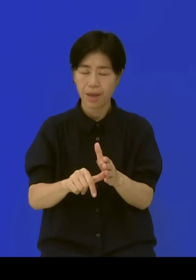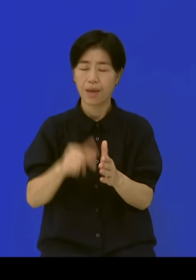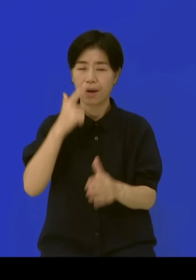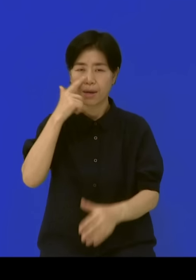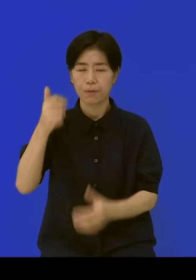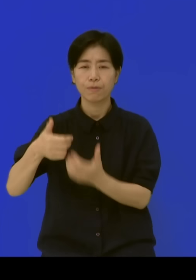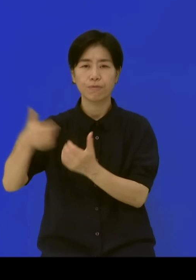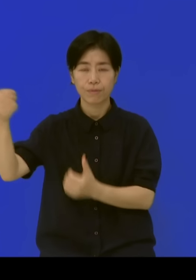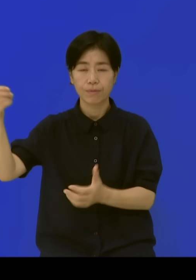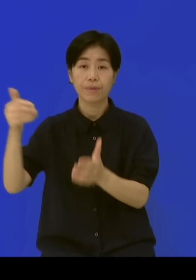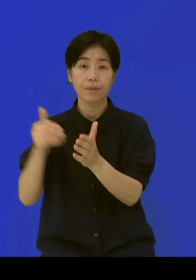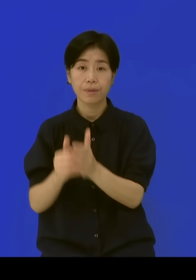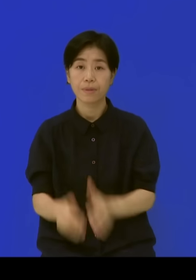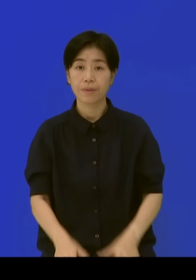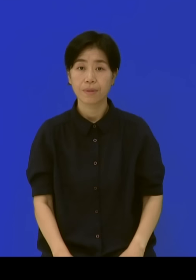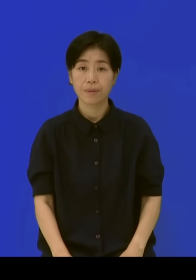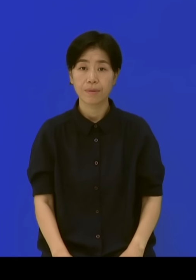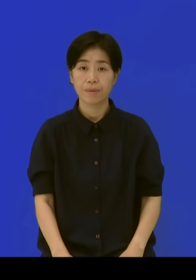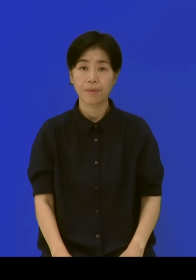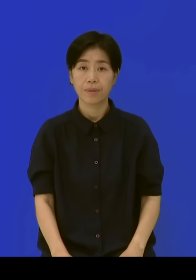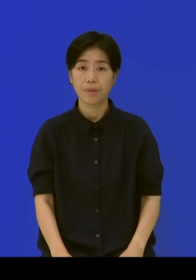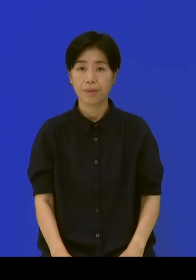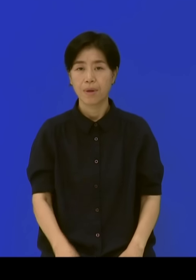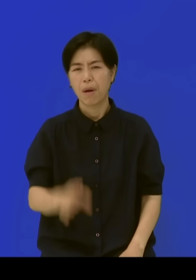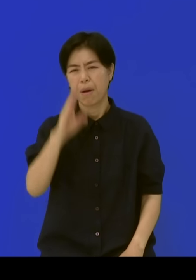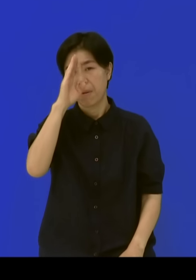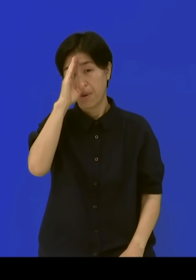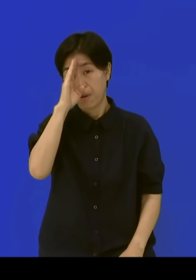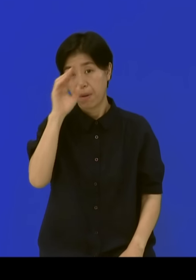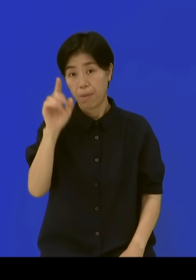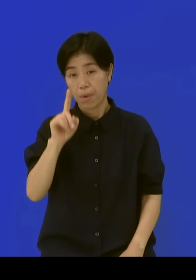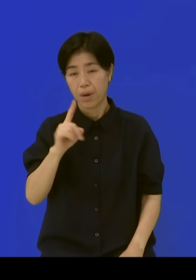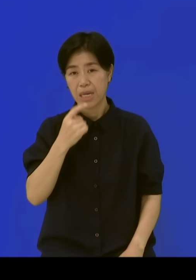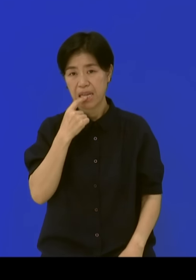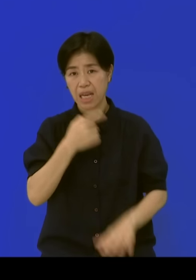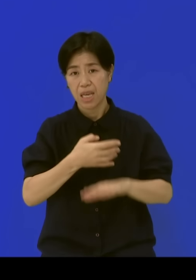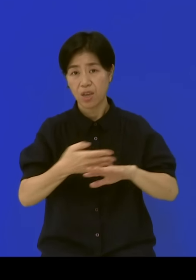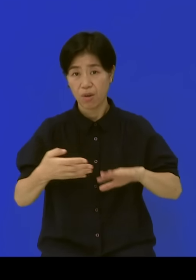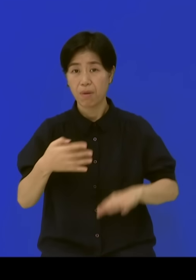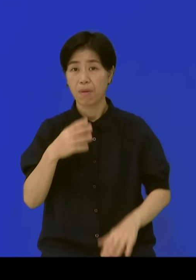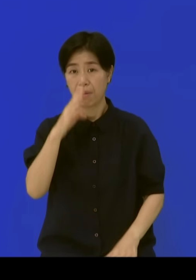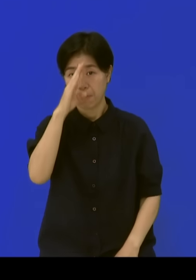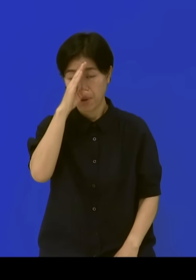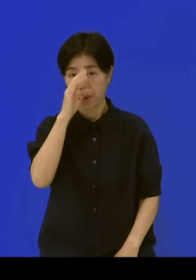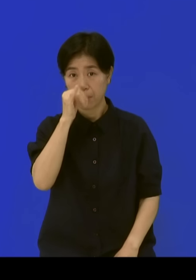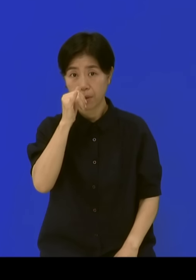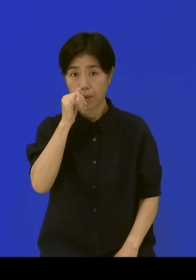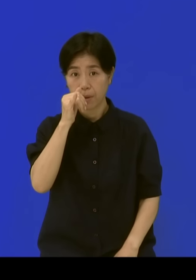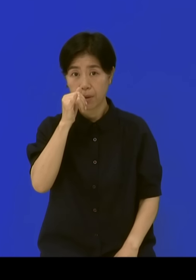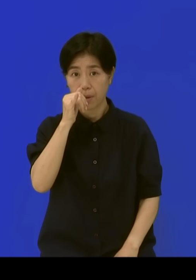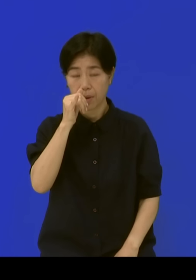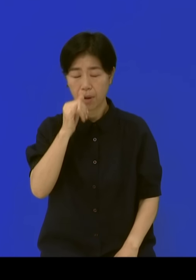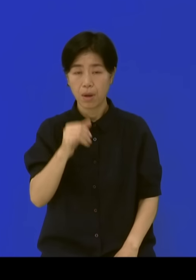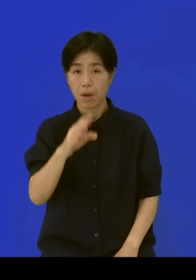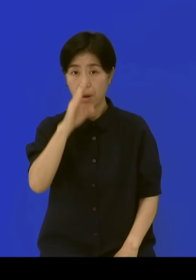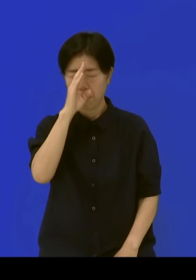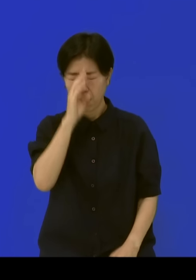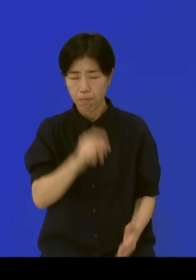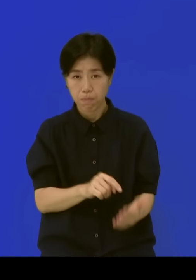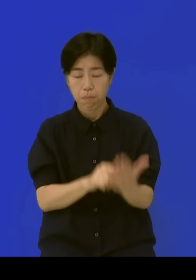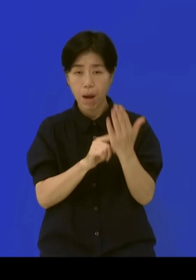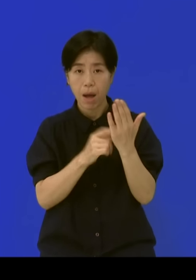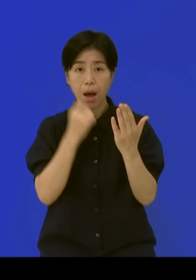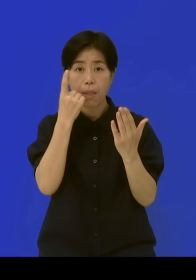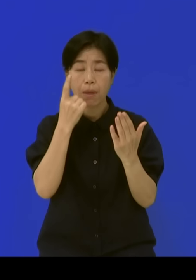돌아가셨거든요. 네. 그때 백혈병이셨고, 네네. 앓으신 지 한 달 반 만에 급하게 가셨어요.